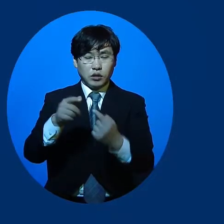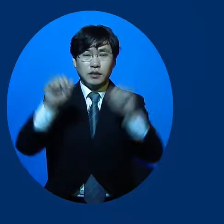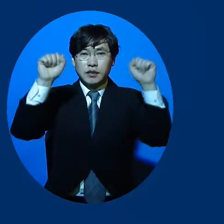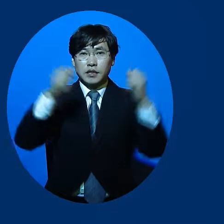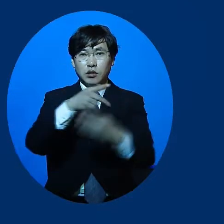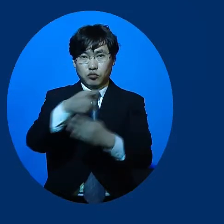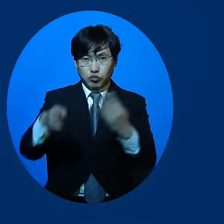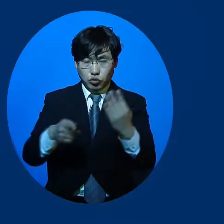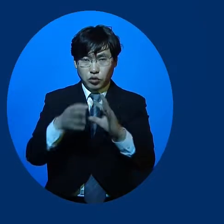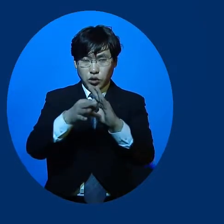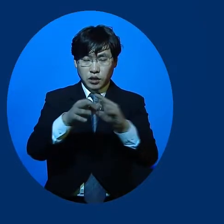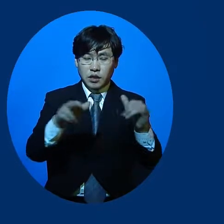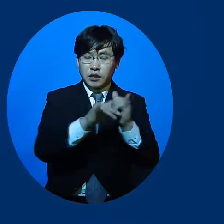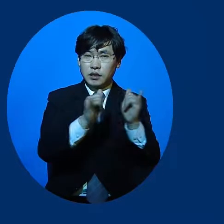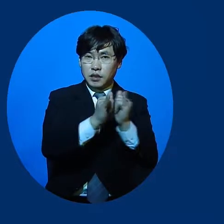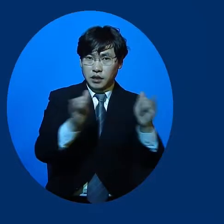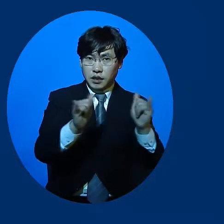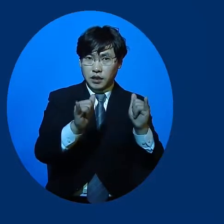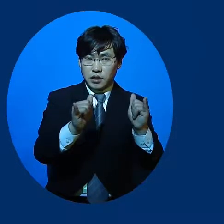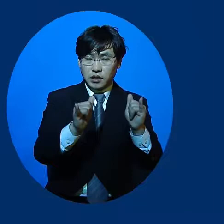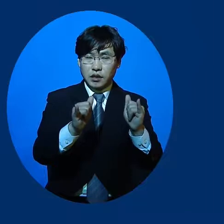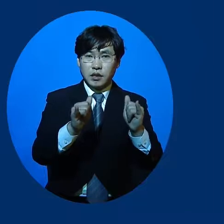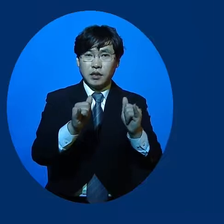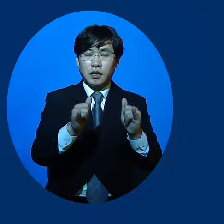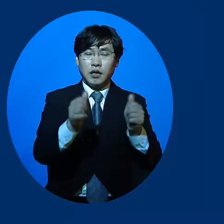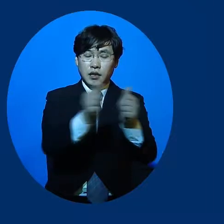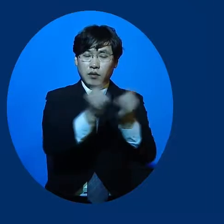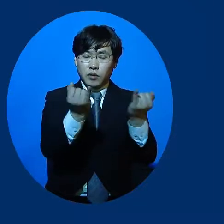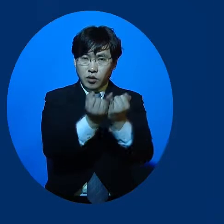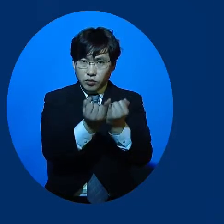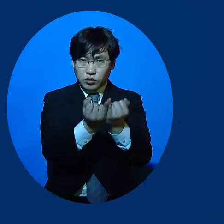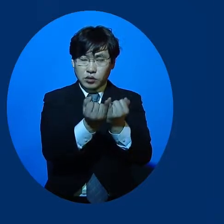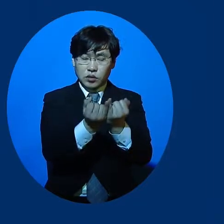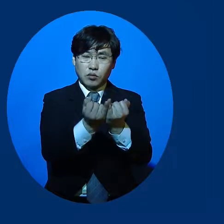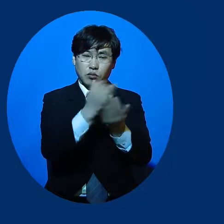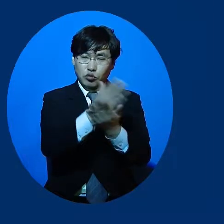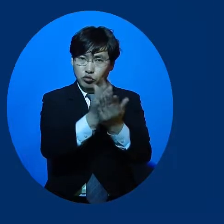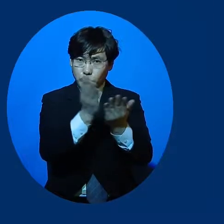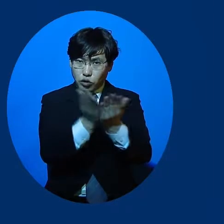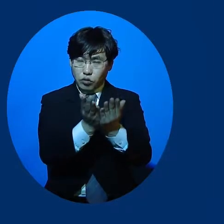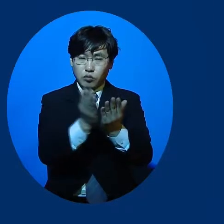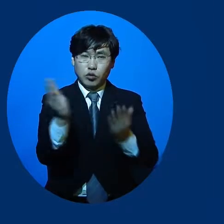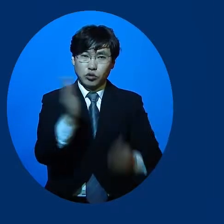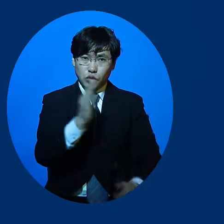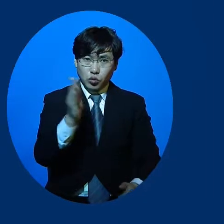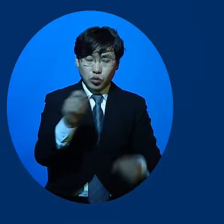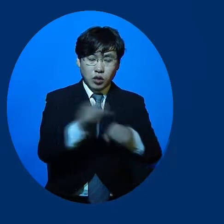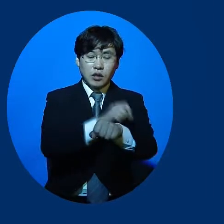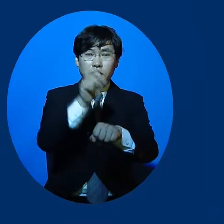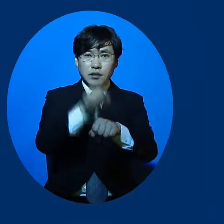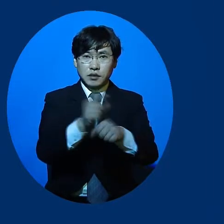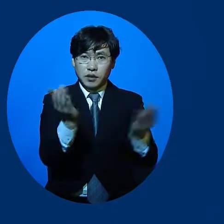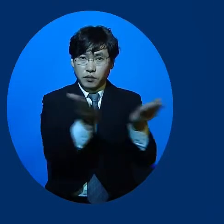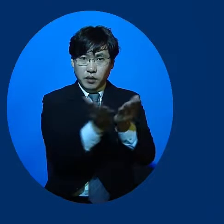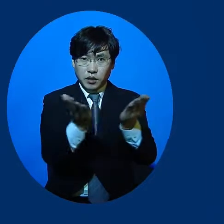프로그램이 장애인의 성별, 장애의 유형 및 정도, 특성 등을 고려하여 운영될 수 있도록